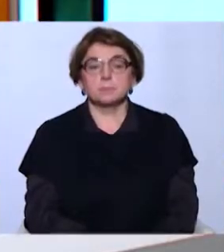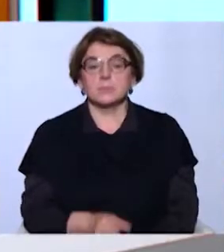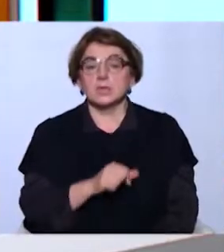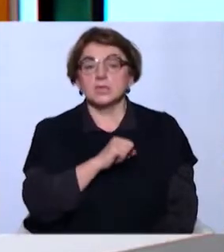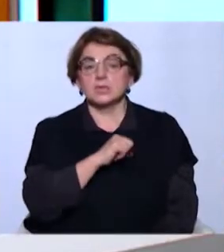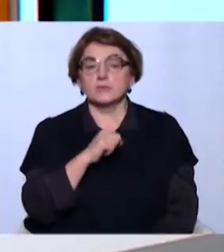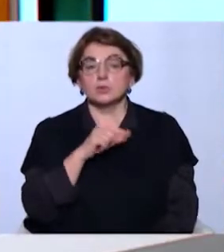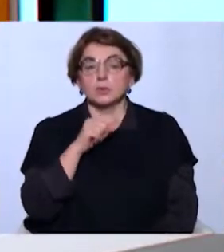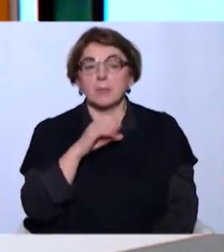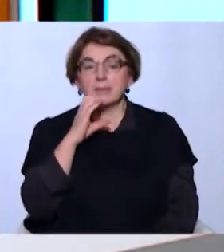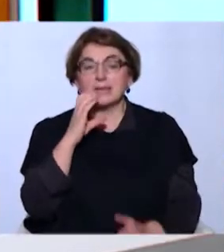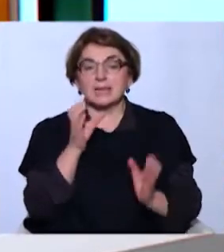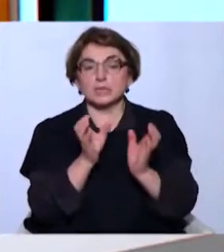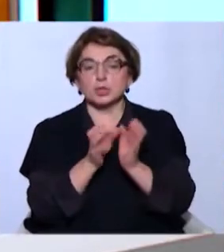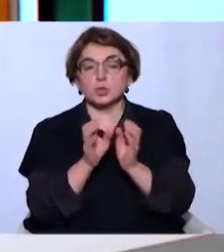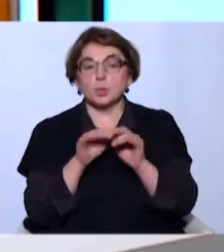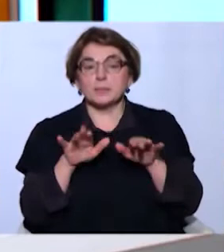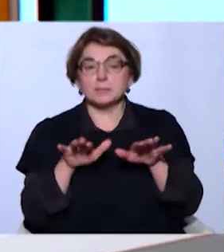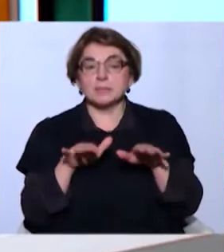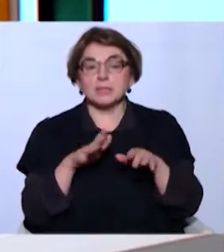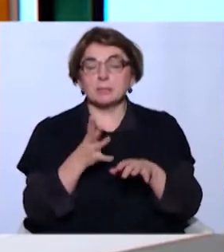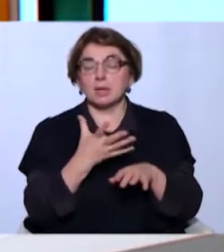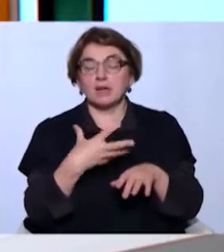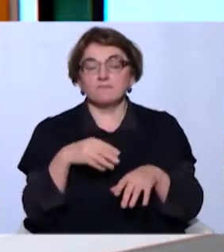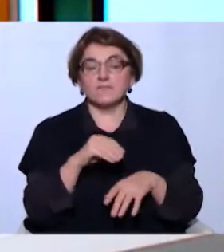მწერები ამ ტიპის ყველაზე